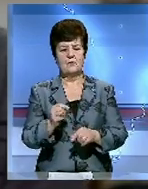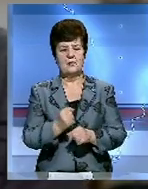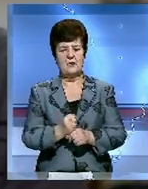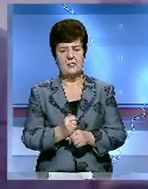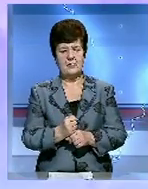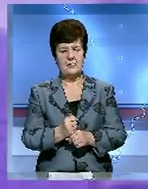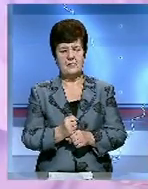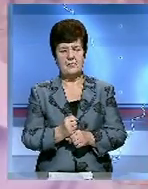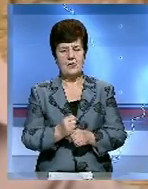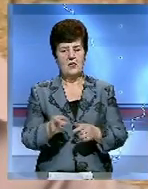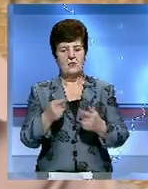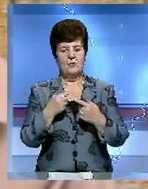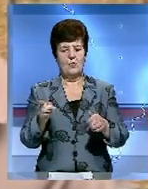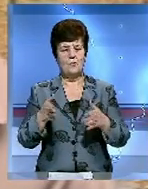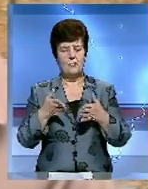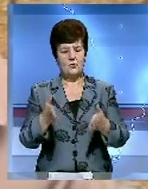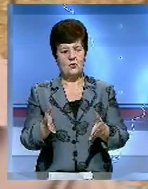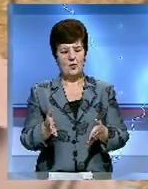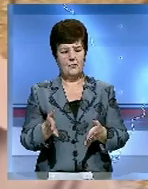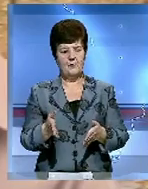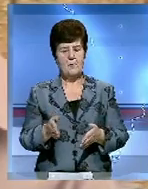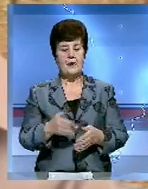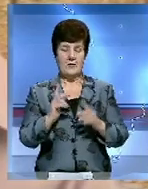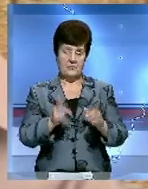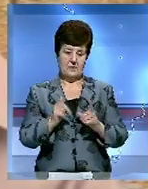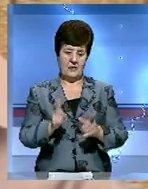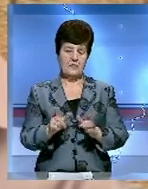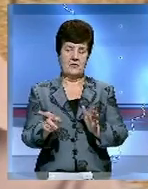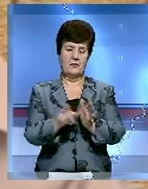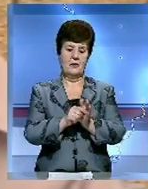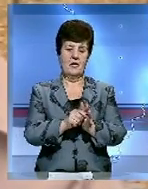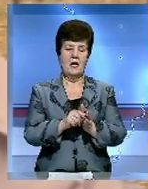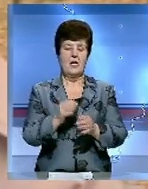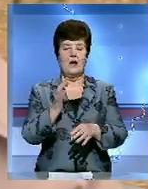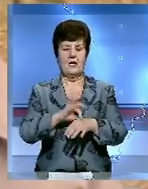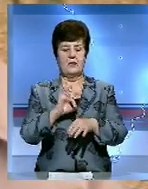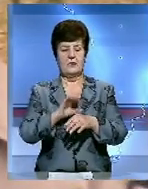каким-то другим путем. Dumneavoastră, ați fi de acord să locuiți cu o persoană care ar avea HIV?